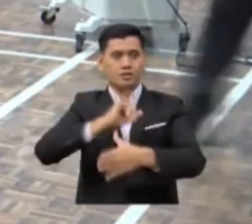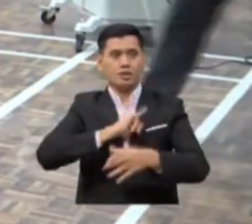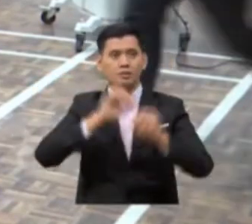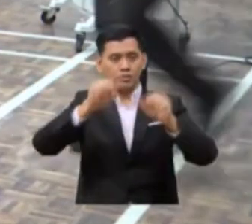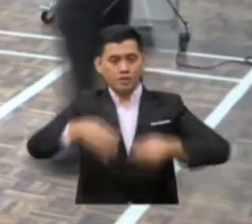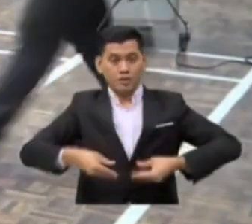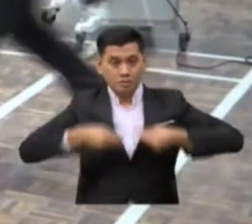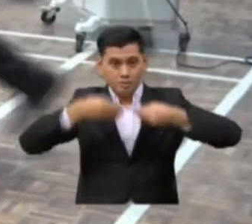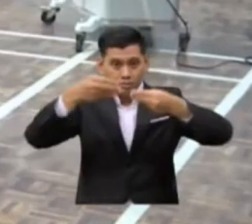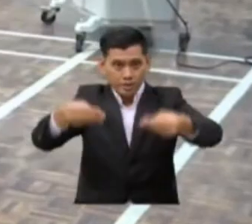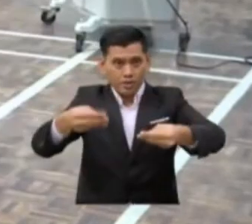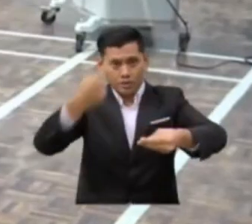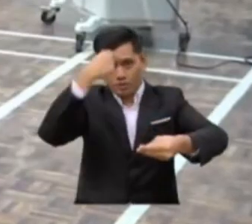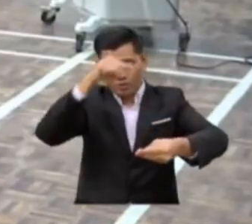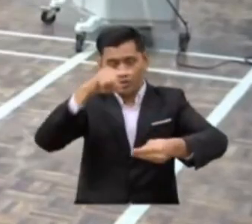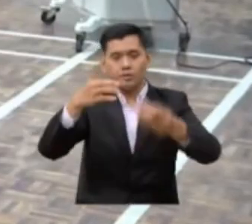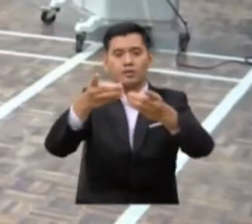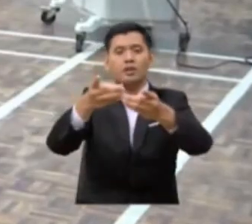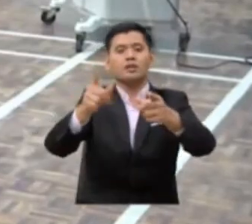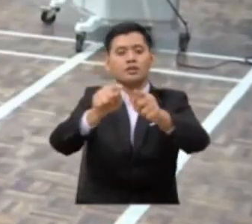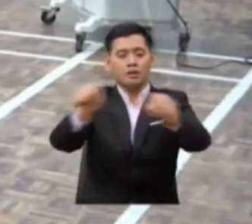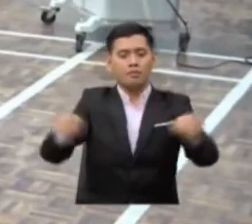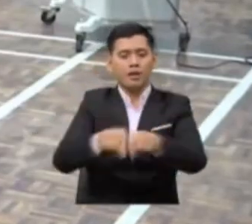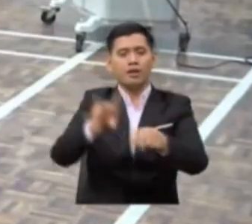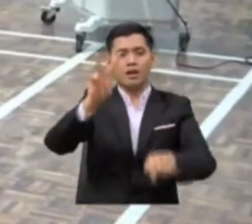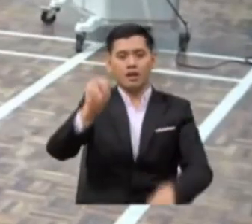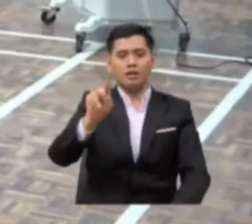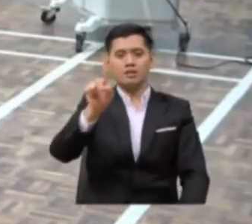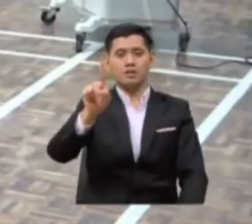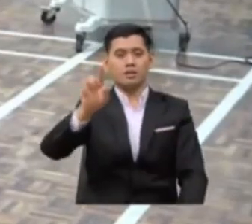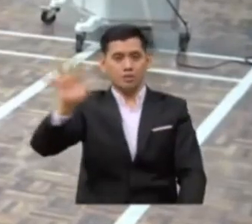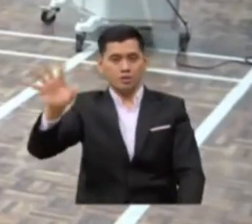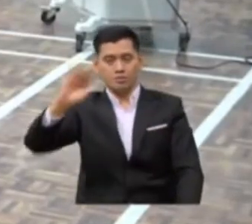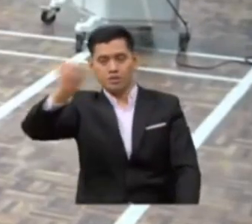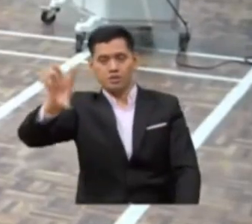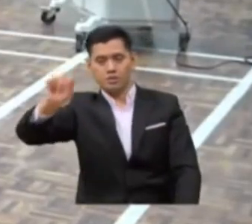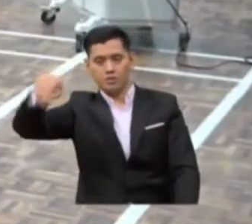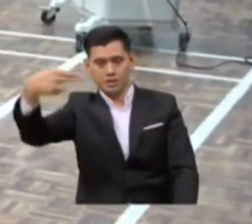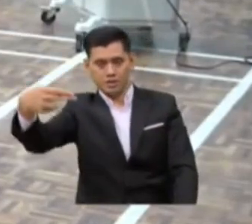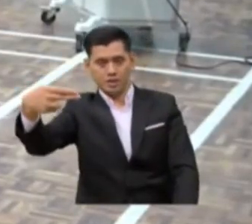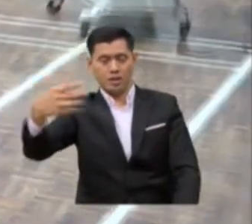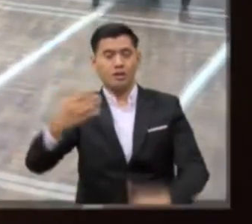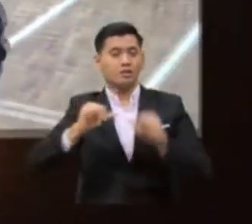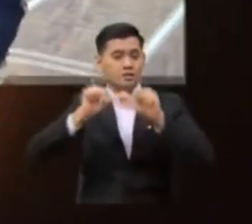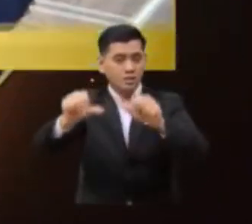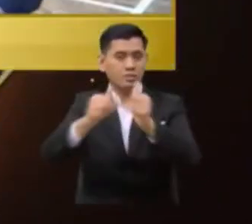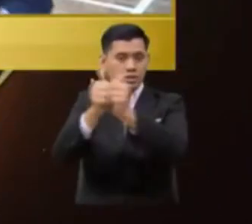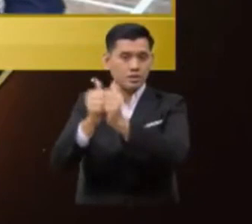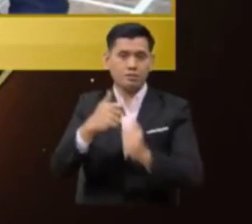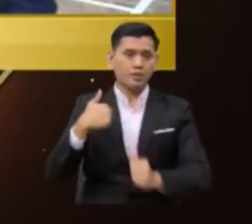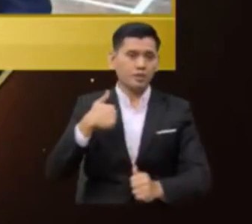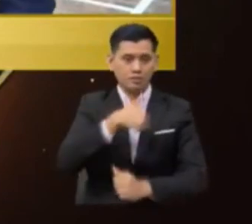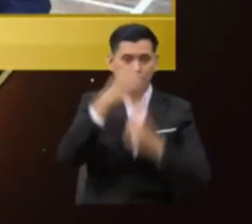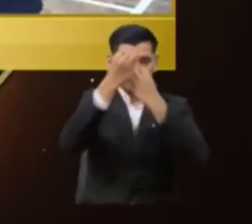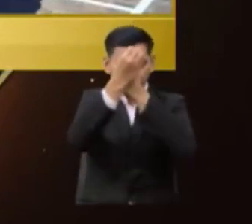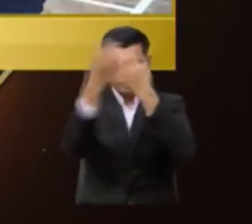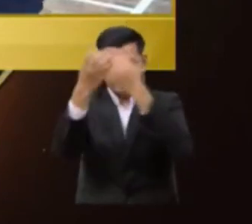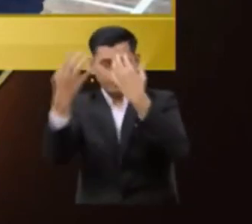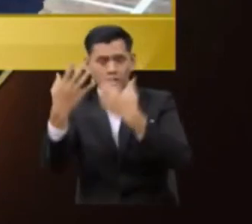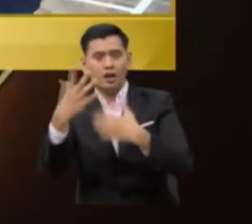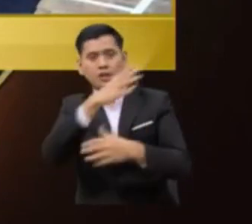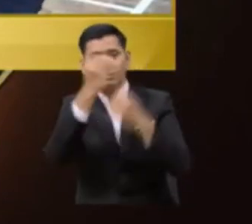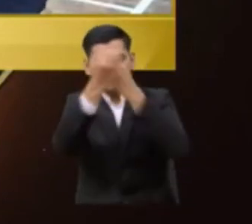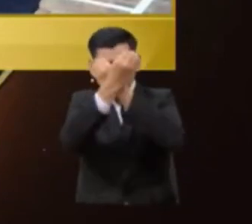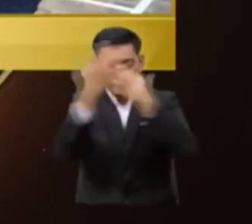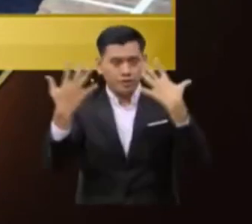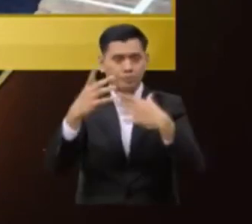saya berikan bagi DUN N15 Juwaseh. Teruskan bersama RTM untuk mendapatkan informasi dan berita